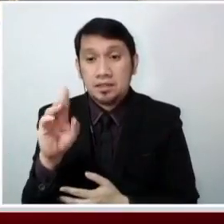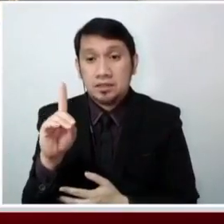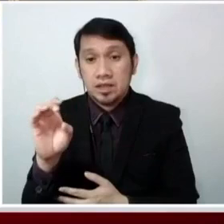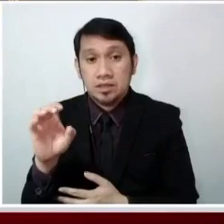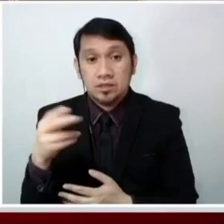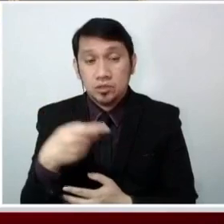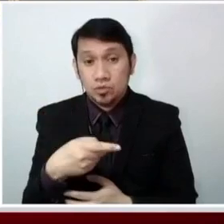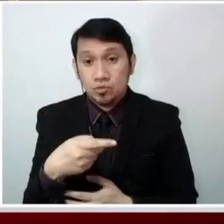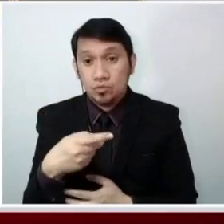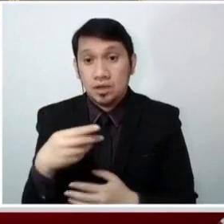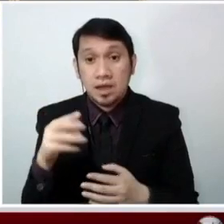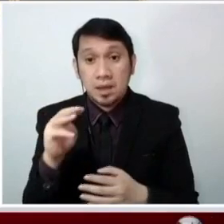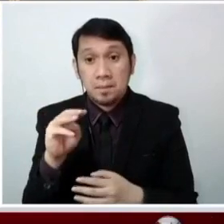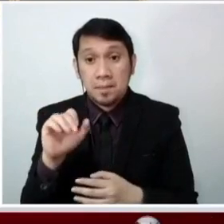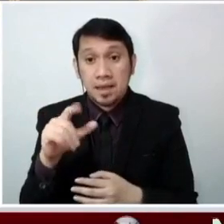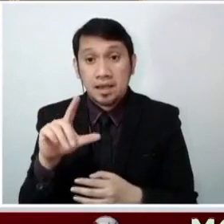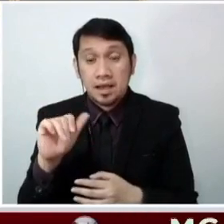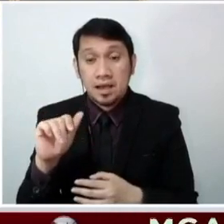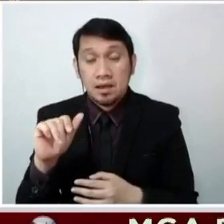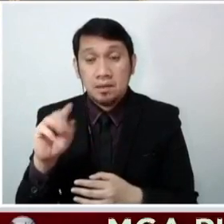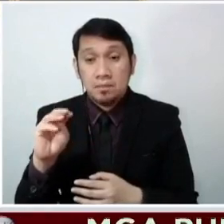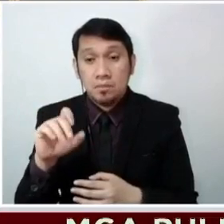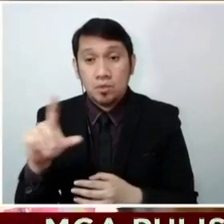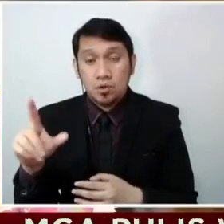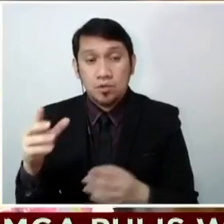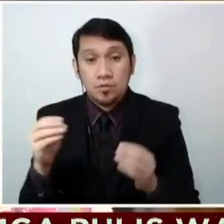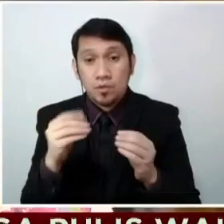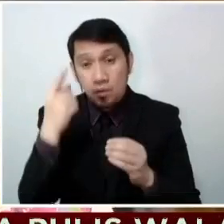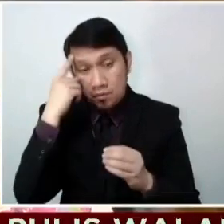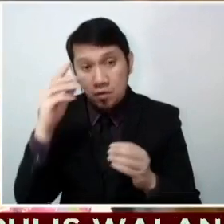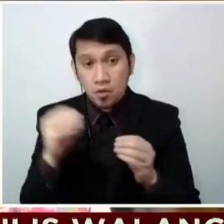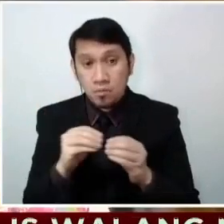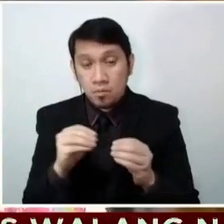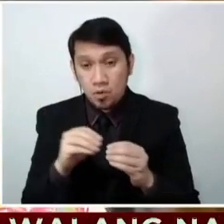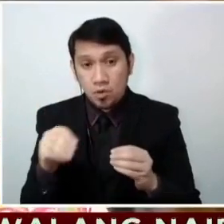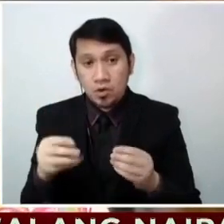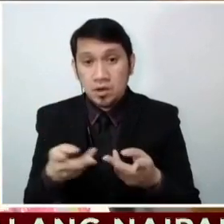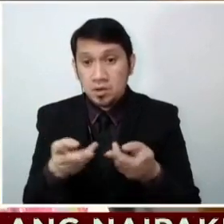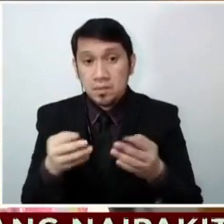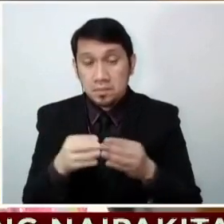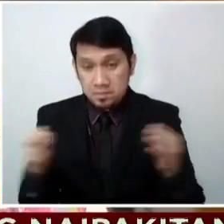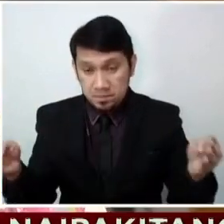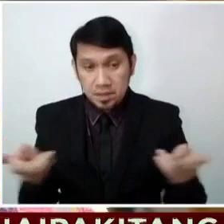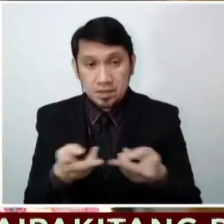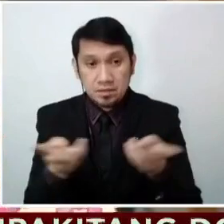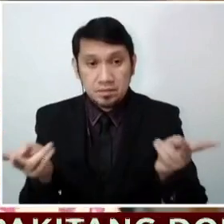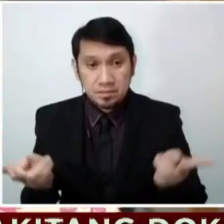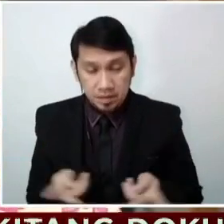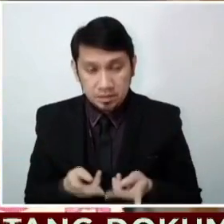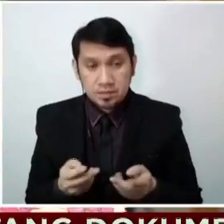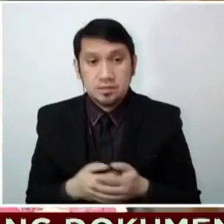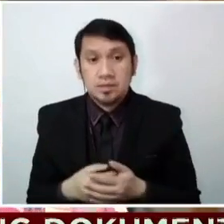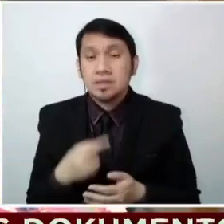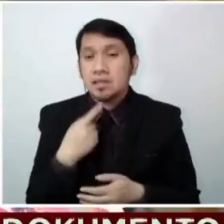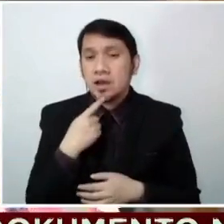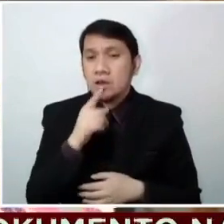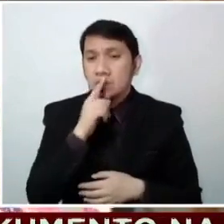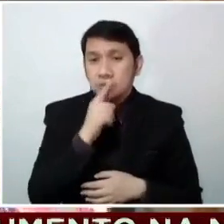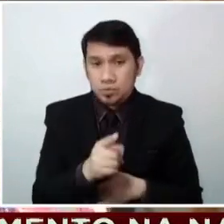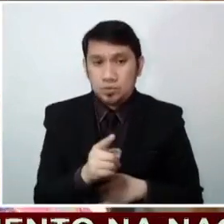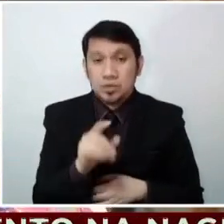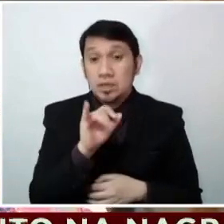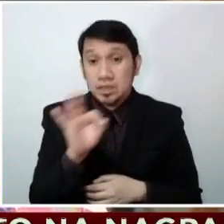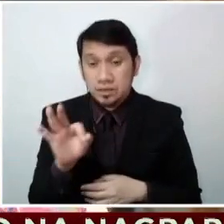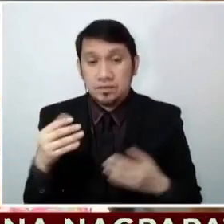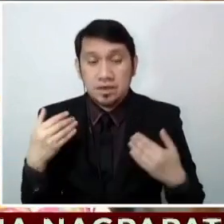ang pagbabakuna ng mga bata para mas malaki ang espasyo. Ina-assure ko naman sa NBOC and DOH na just in case na